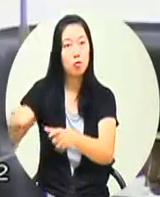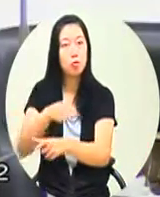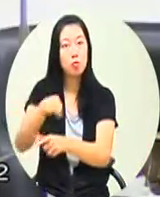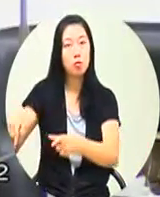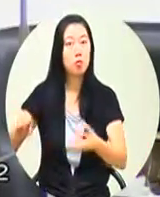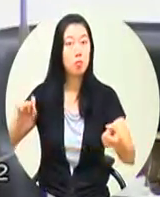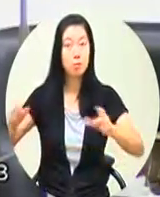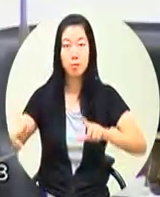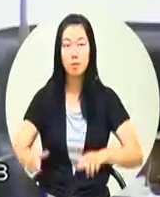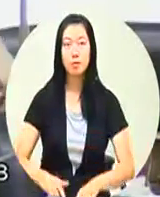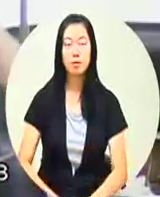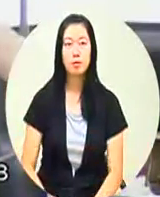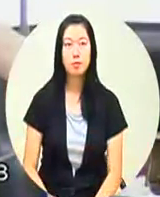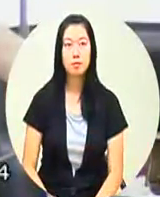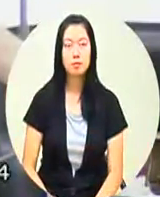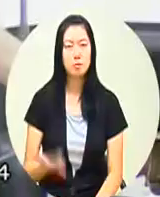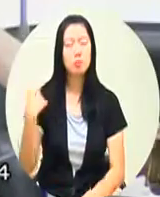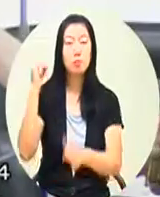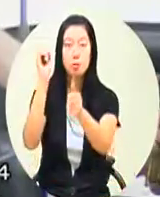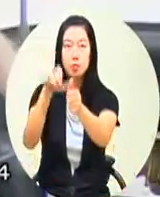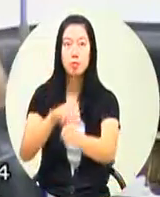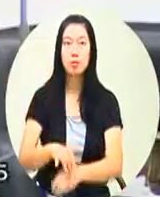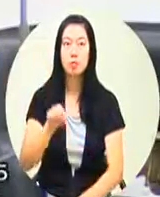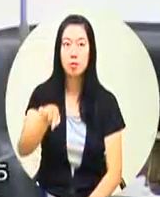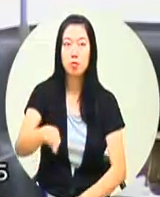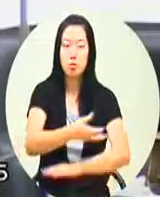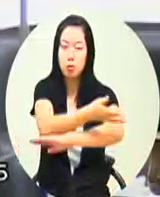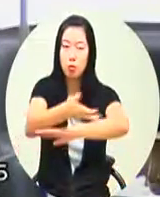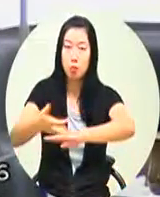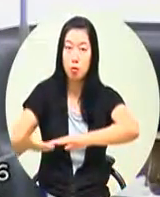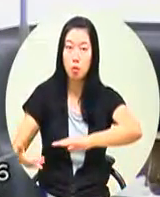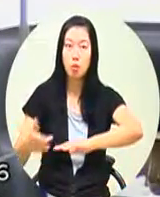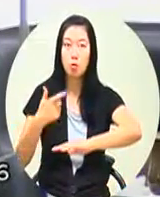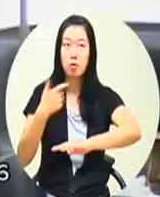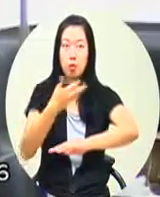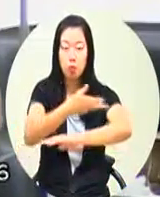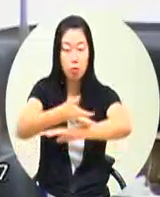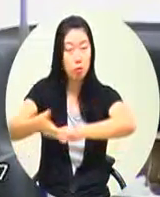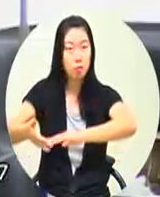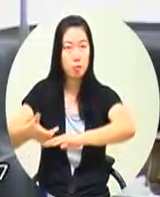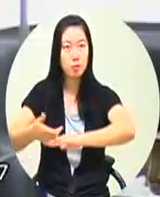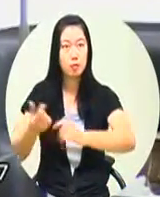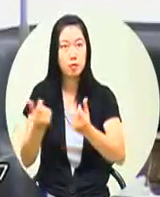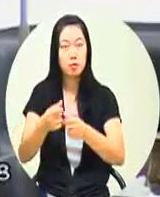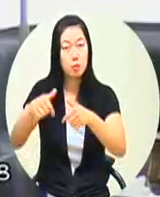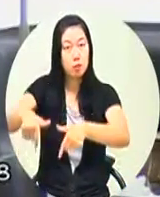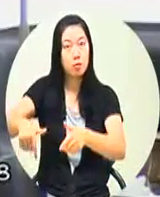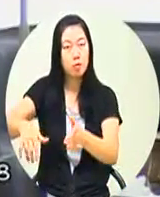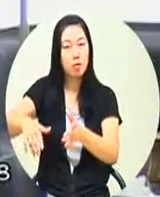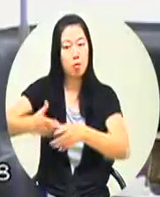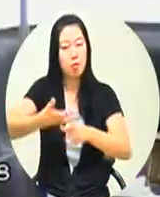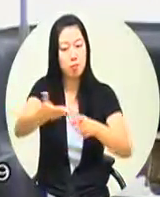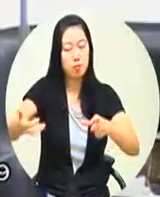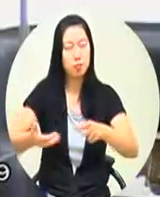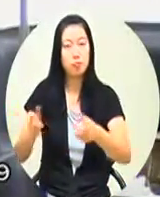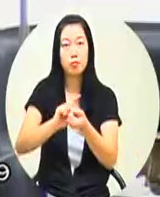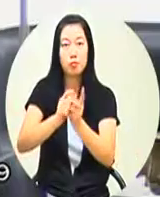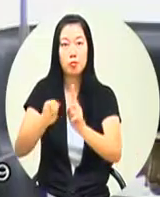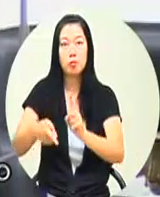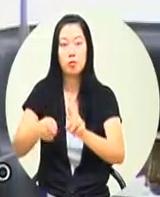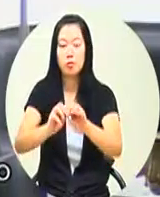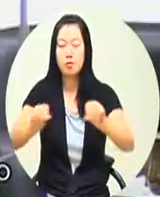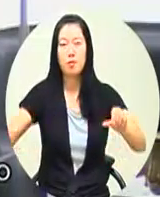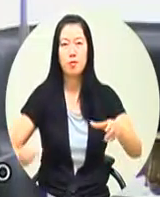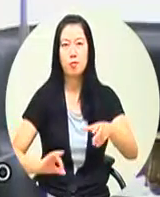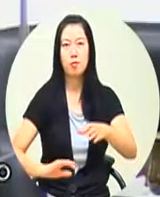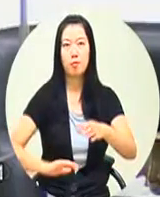了，哦，之前也给你反映过奇怪，哎，这水啊，你来了，尤其是西武这边。它就会产生淤积啊，